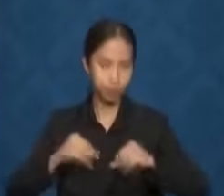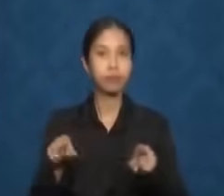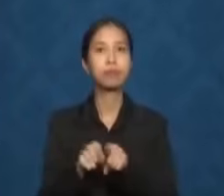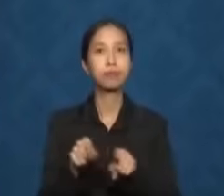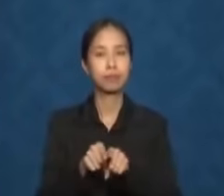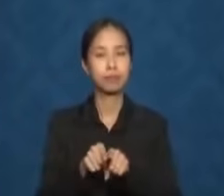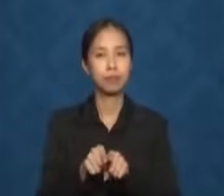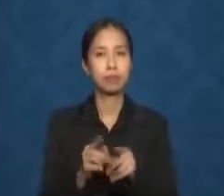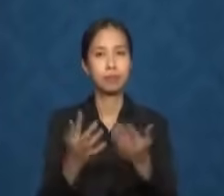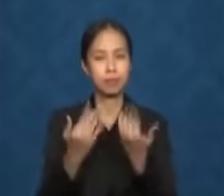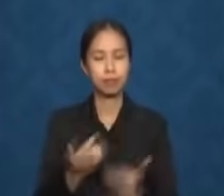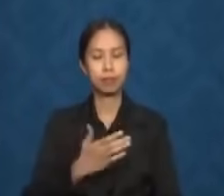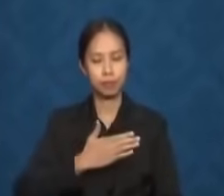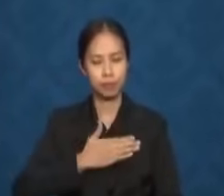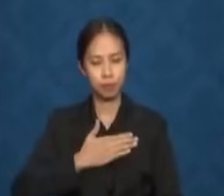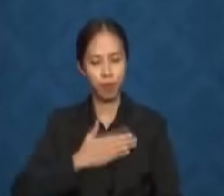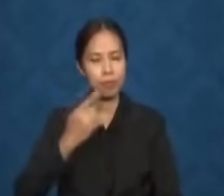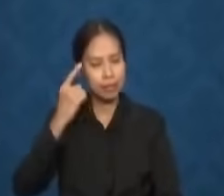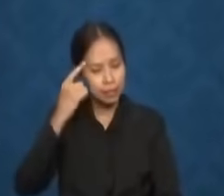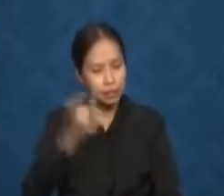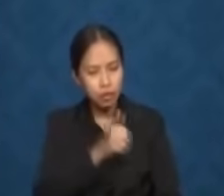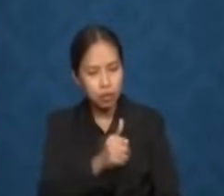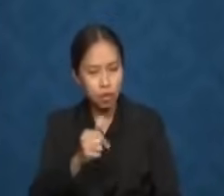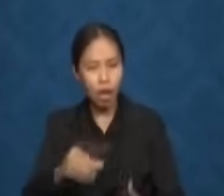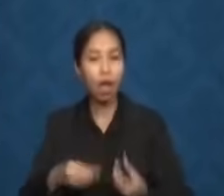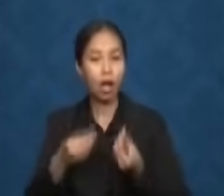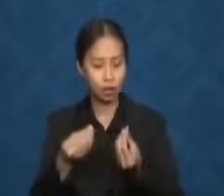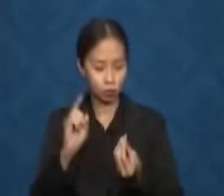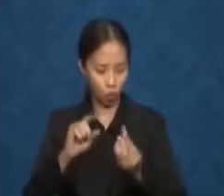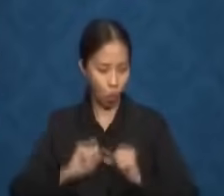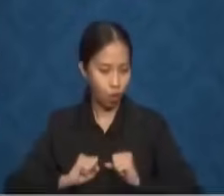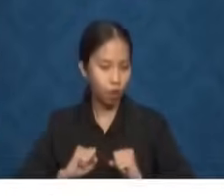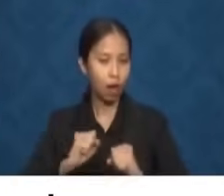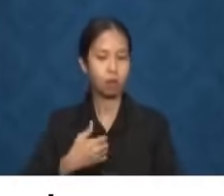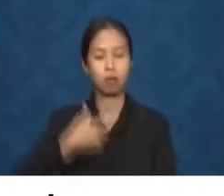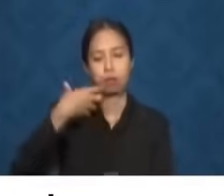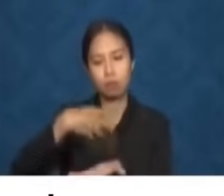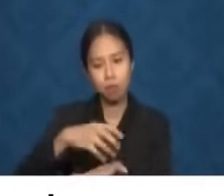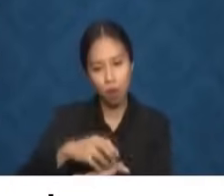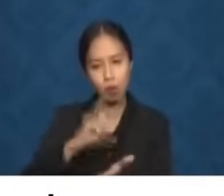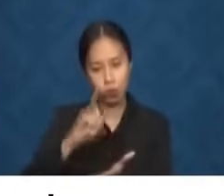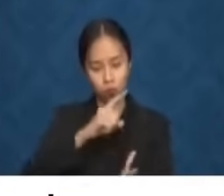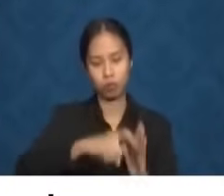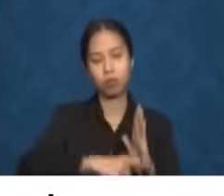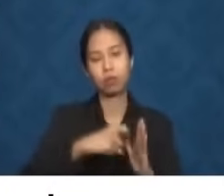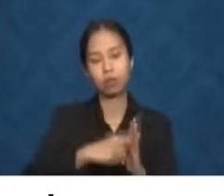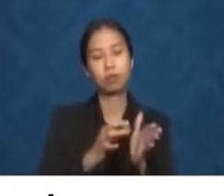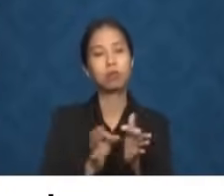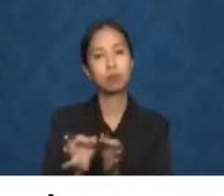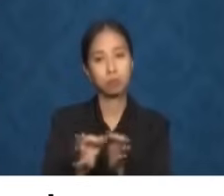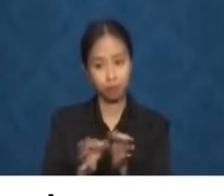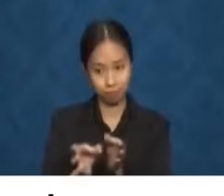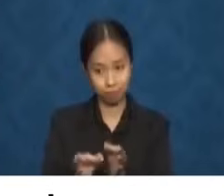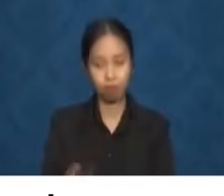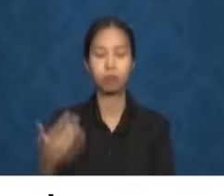นะคะก็ลุกขึ้นอภิปรายขอเป็นโดยย่อด้วยเวลานะคะคุณผู้ชมคุณวิโรจน์เนี่ยบอกแบบนี้บอกว่าตำรวจและเจ้าหน้าที่ที่เกี่ยวข้องต้องทบทวน